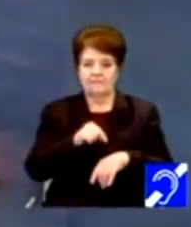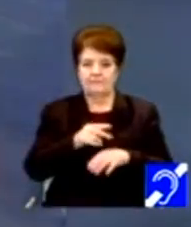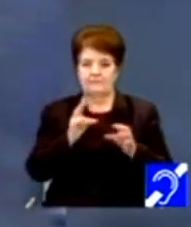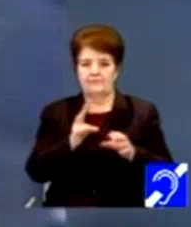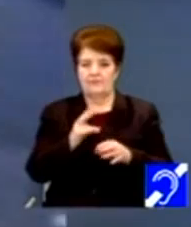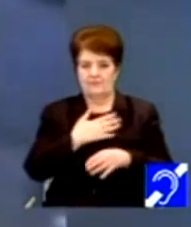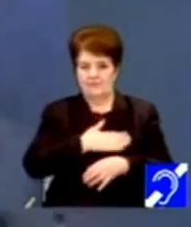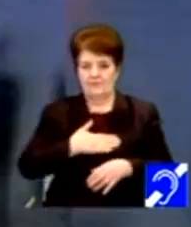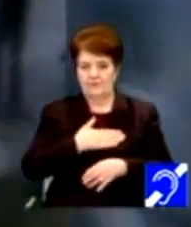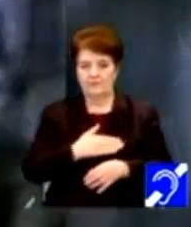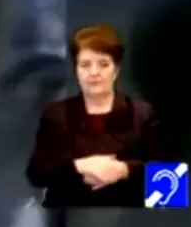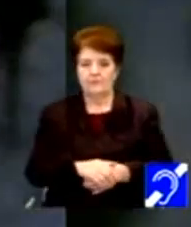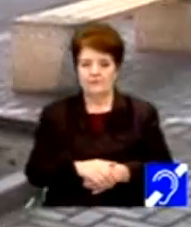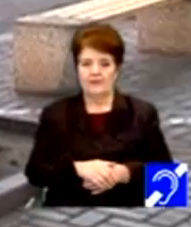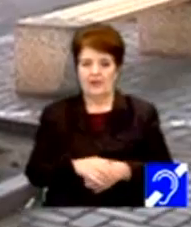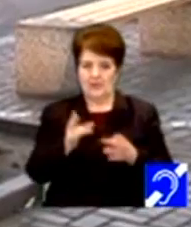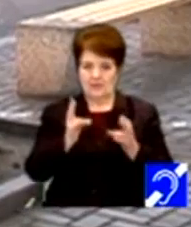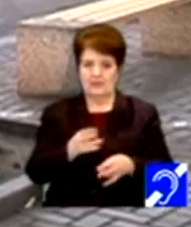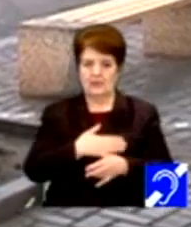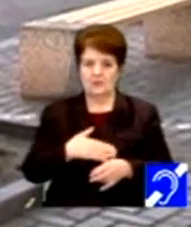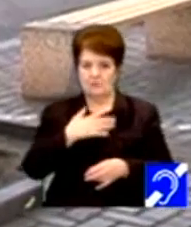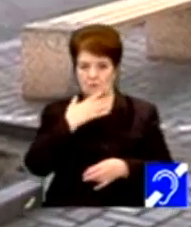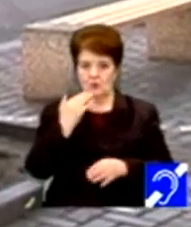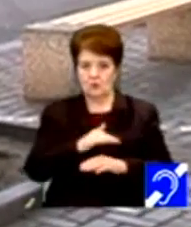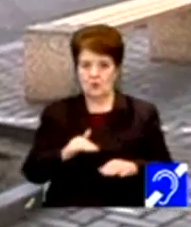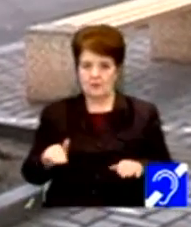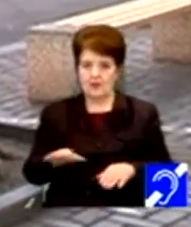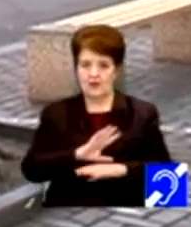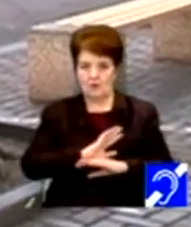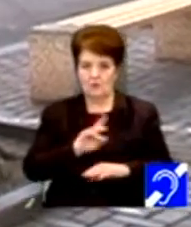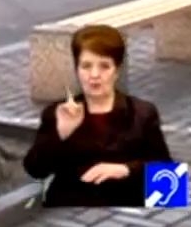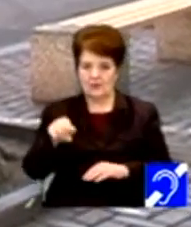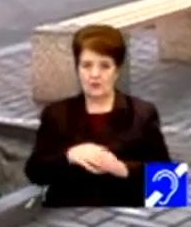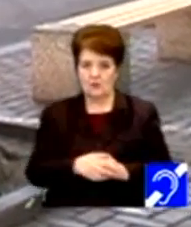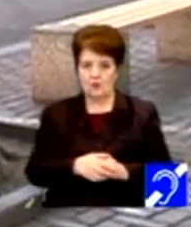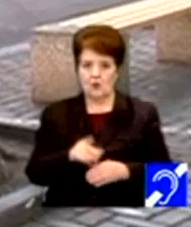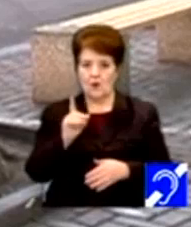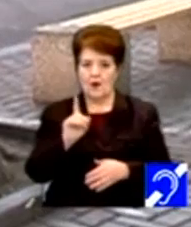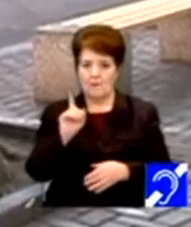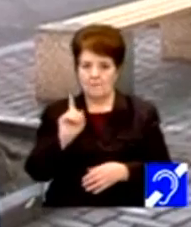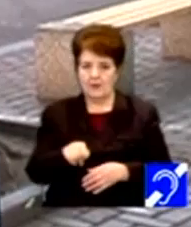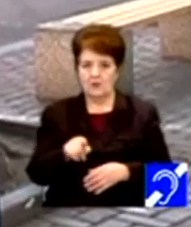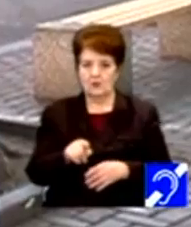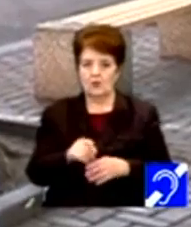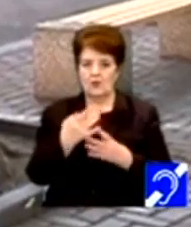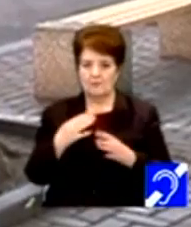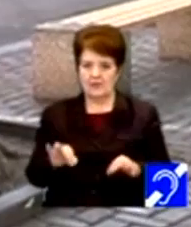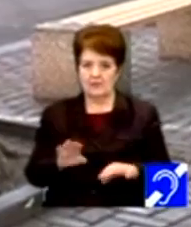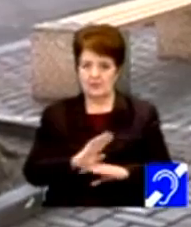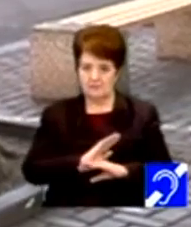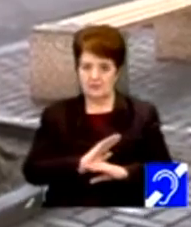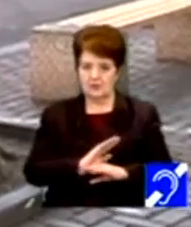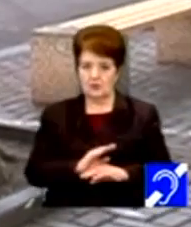că a fost o tragedie, au fost mulți copii care au murit acolo, deci pentru libertate, s-a murit